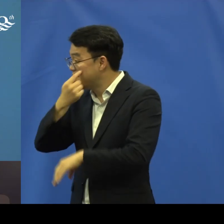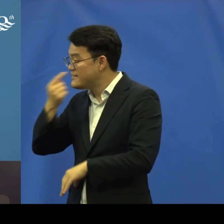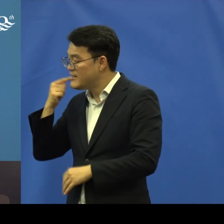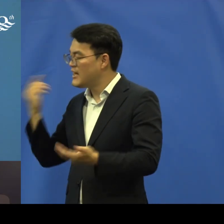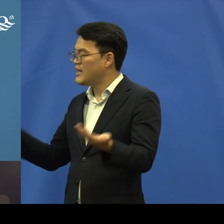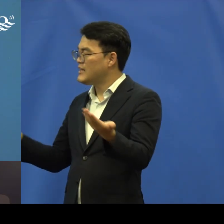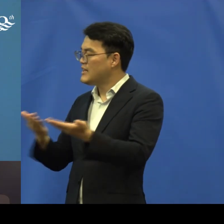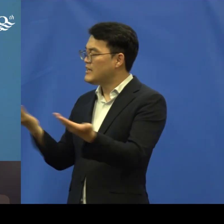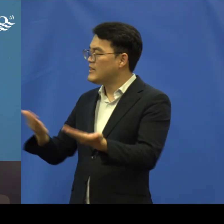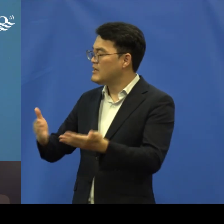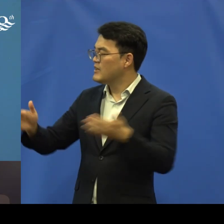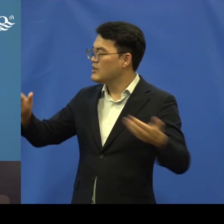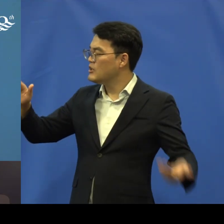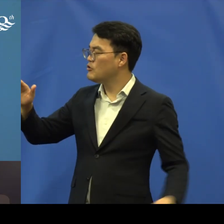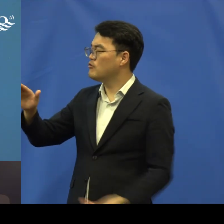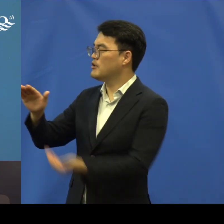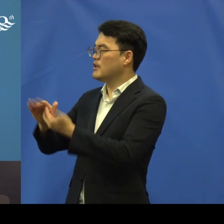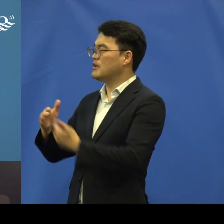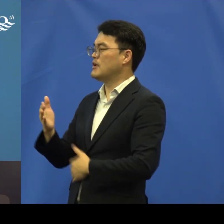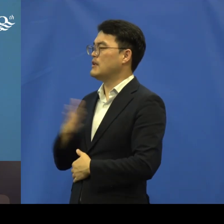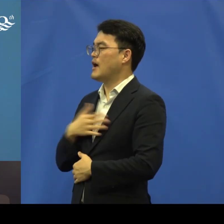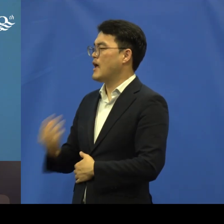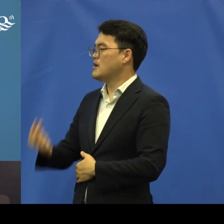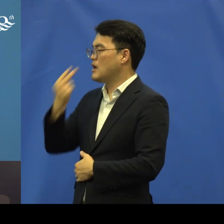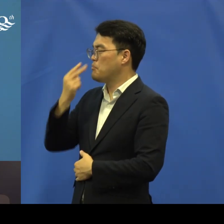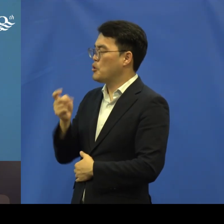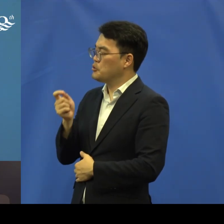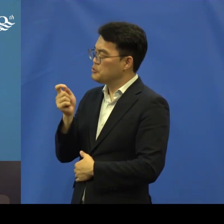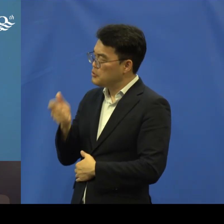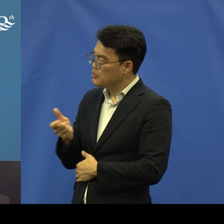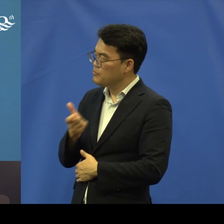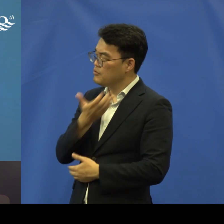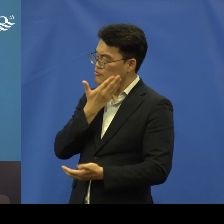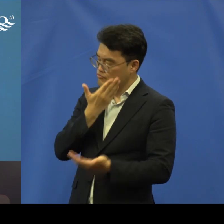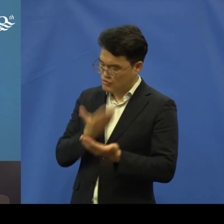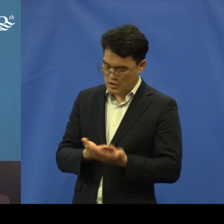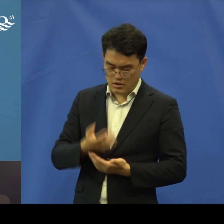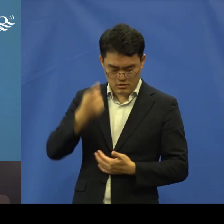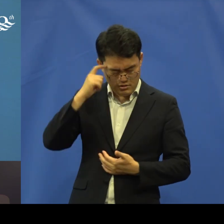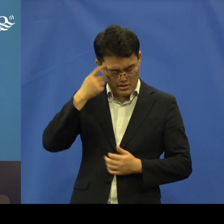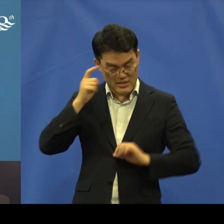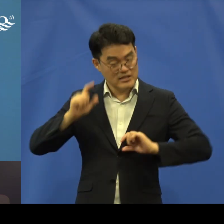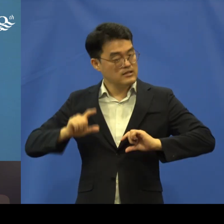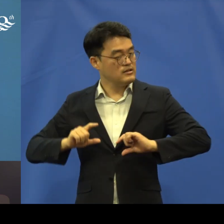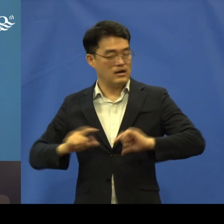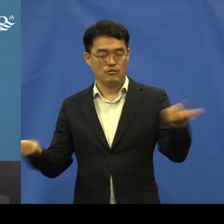하면은 나의 생명조차 조금도 귀한 것으로 여기지 아니하노라.